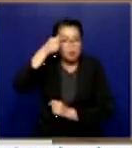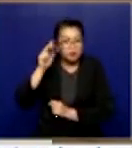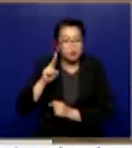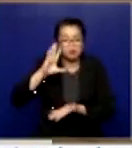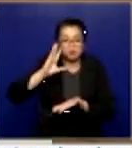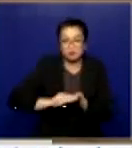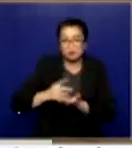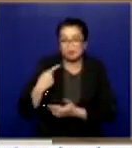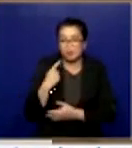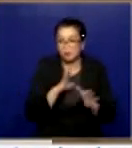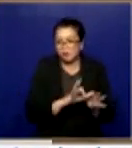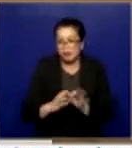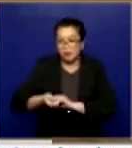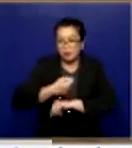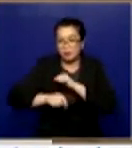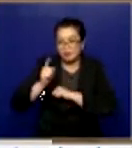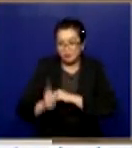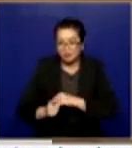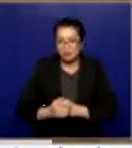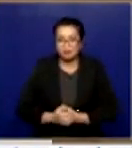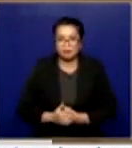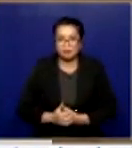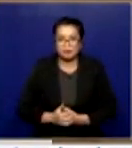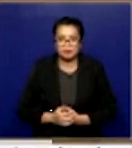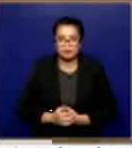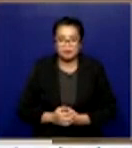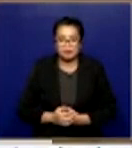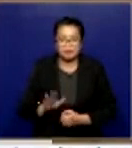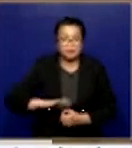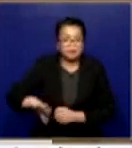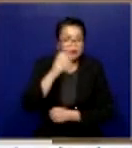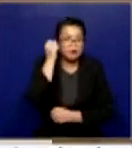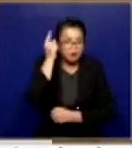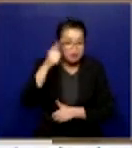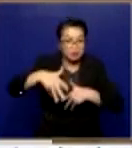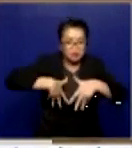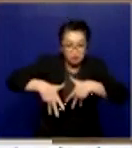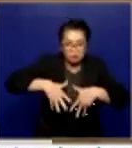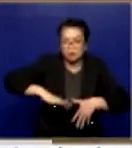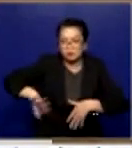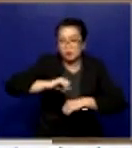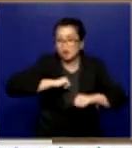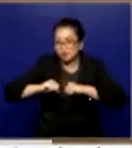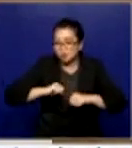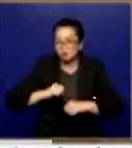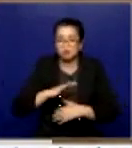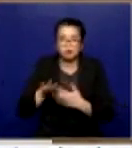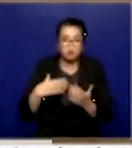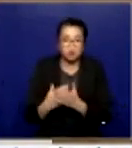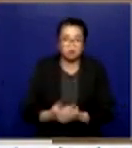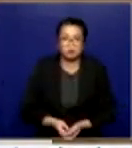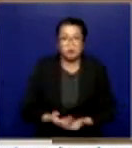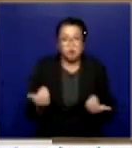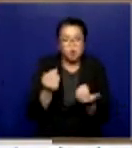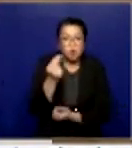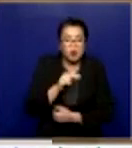อย่างเป็นประโยชน์เพื่อนำมาถูกไล่ไปให้ได้อย่างแท้จริงแล้วก็สร้างความเข้าใจกับบรรดาเยาวชนลูกหลานของท่านไม่ใช่ลูกท่านไม่